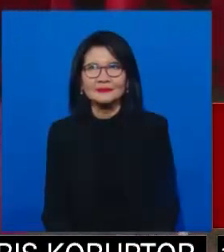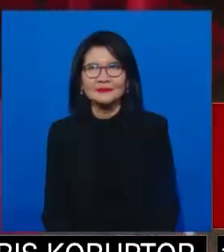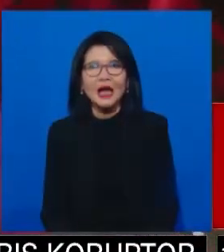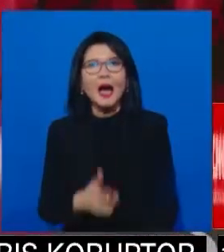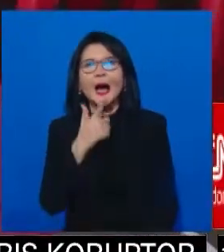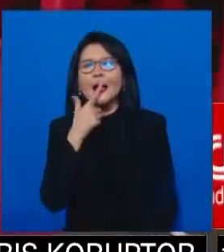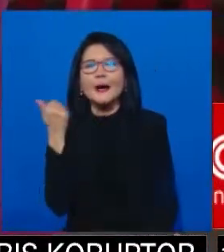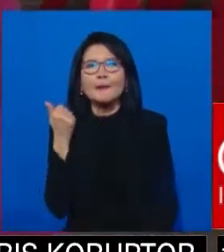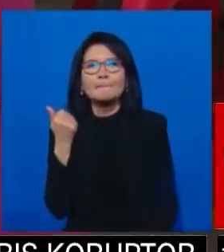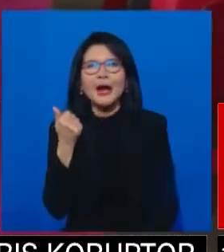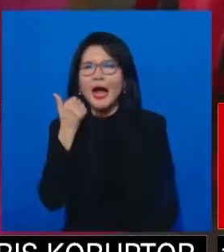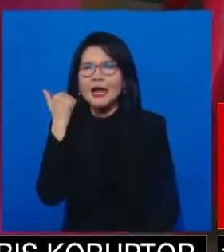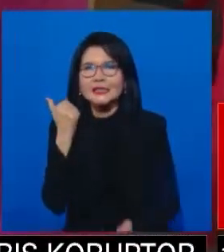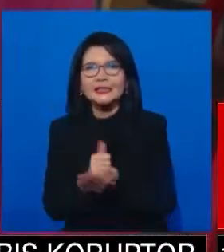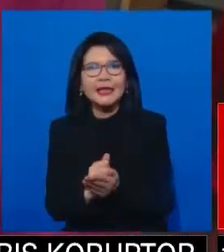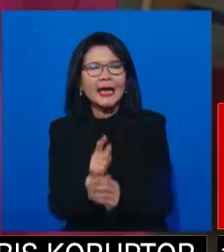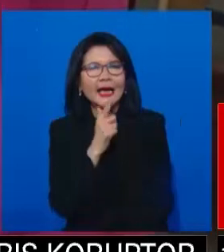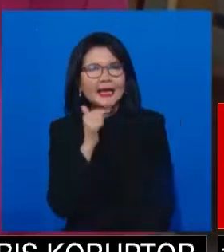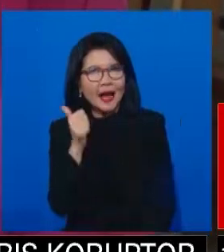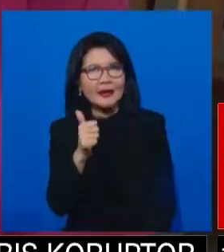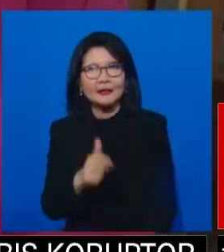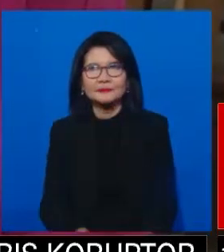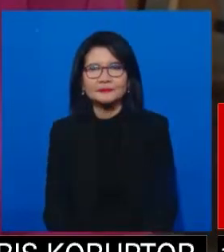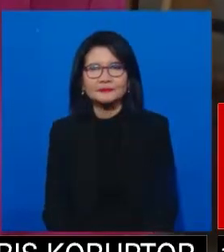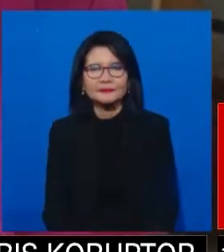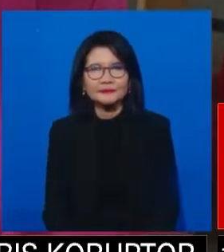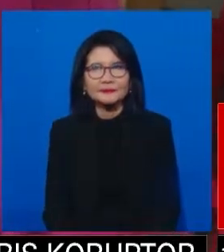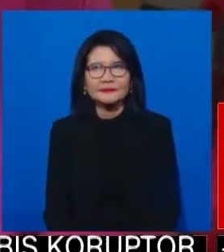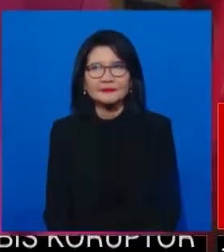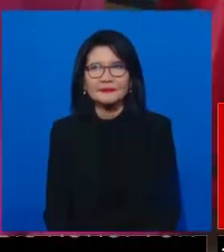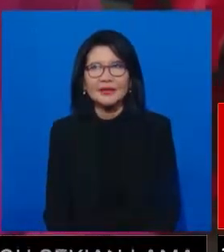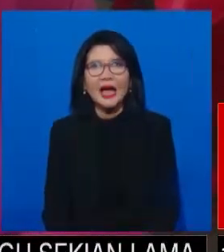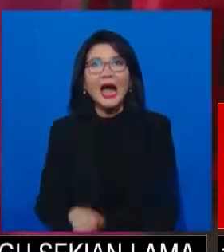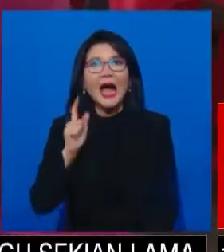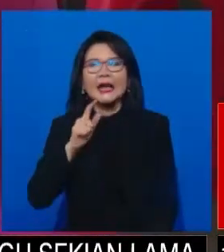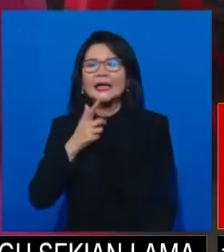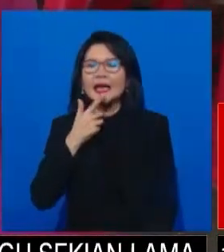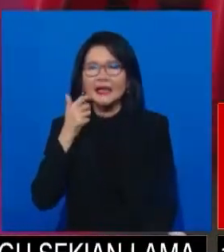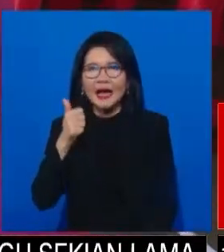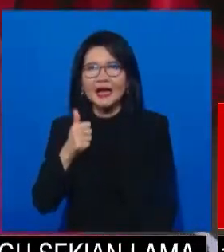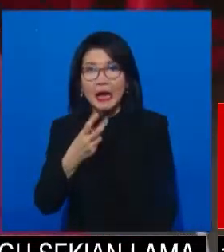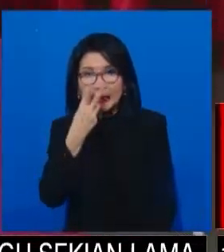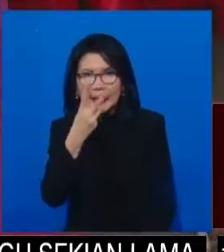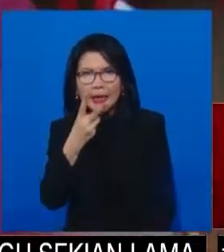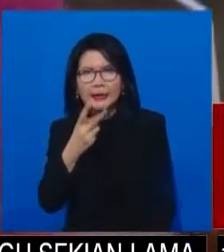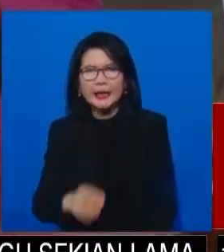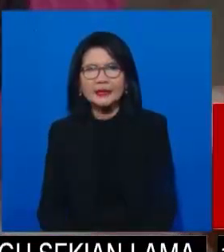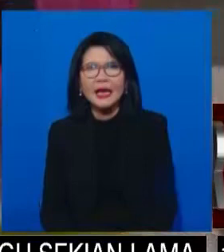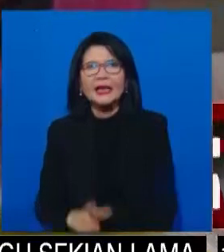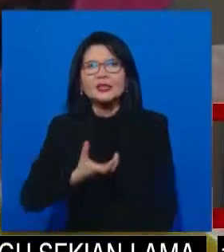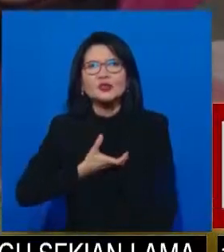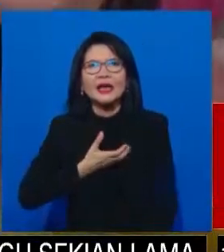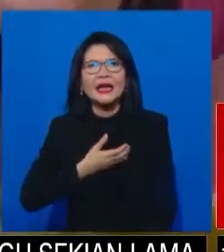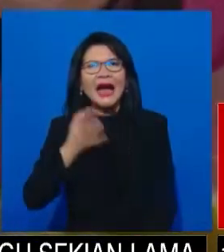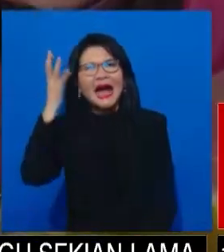Asli gigitan pertama langsung kerasa istimewanya. Ini kerasa segarnya. Sama Anda lihat ini bagian favorit yang ada item-itemnya